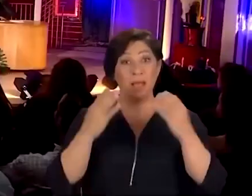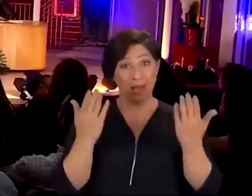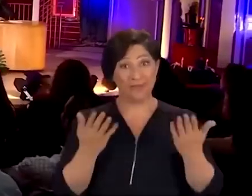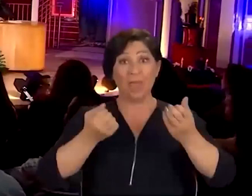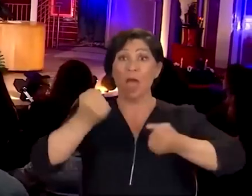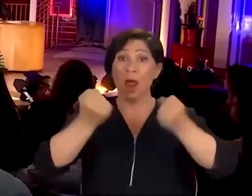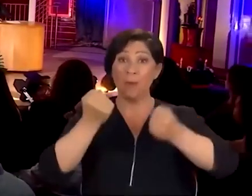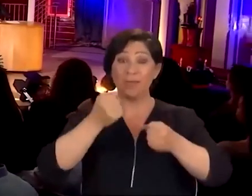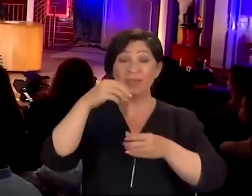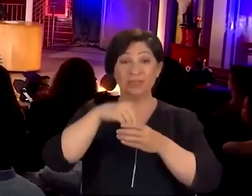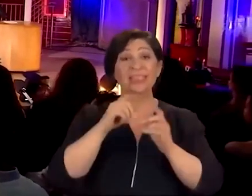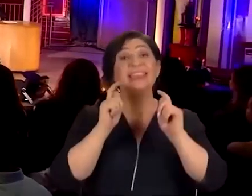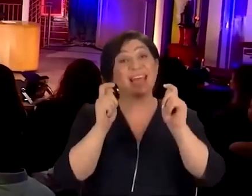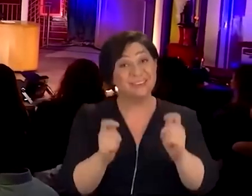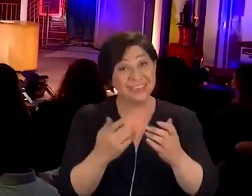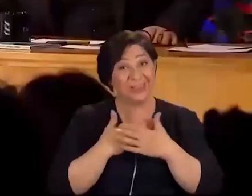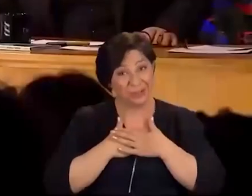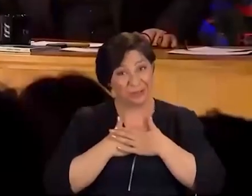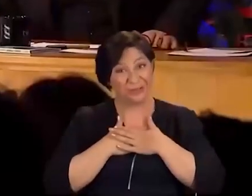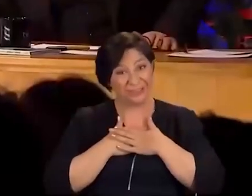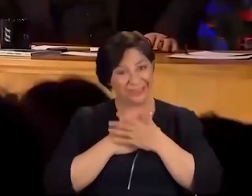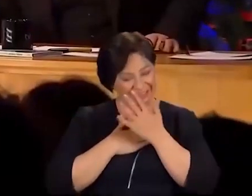Niçin babalar için de tavsiye ediyoruz?